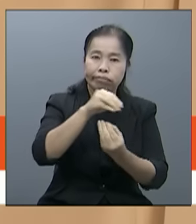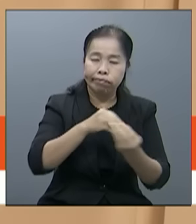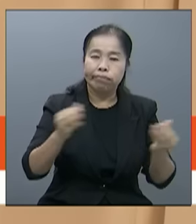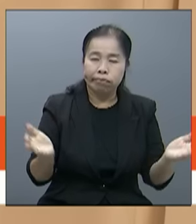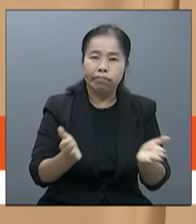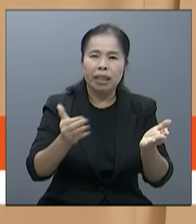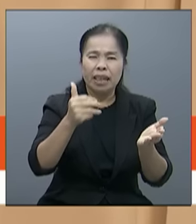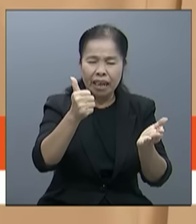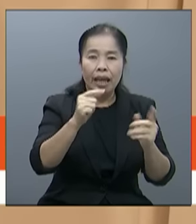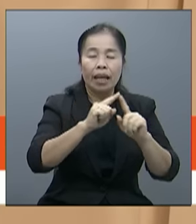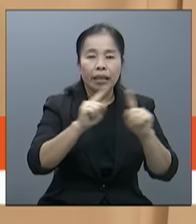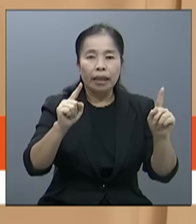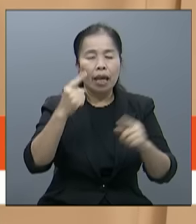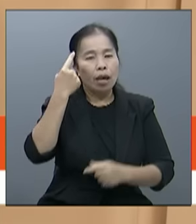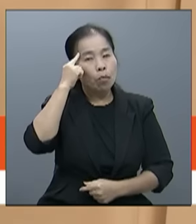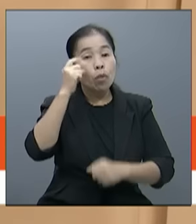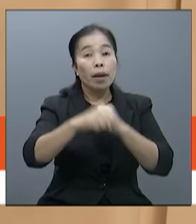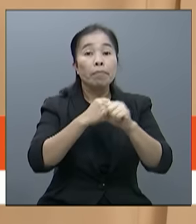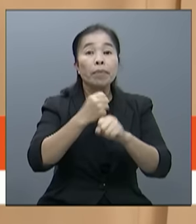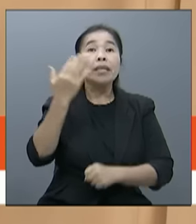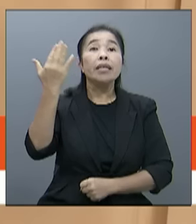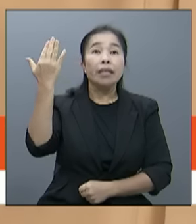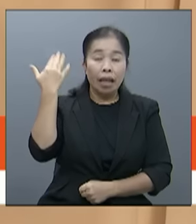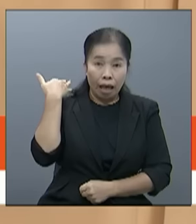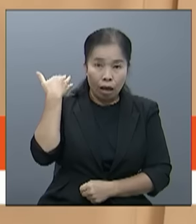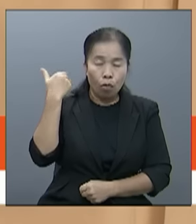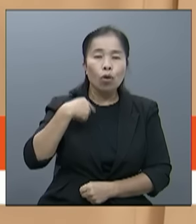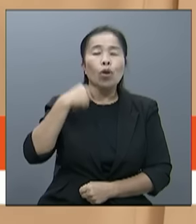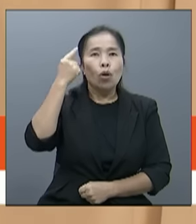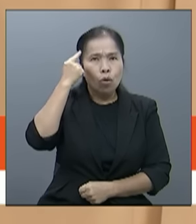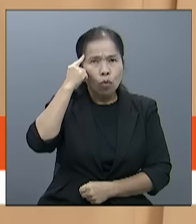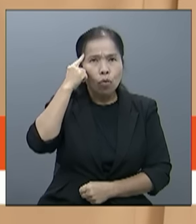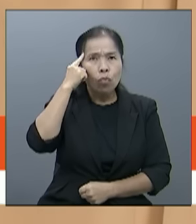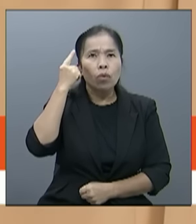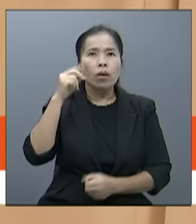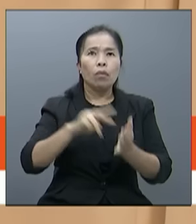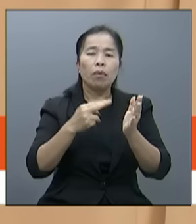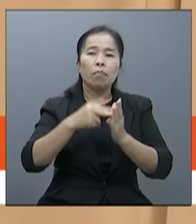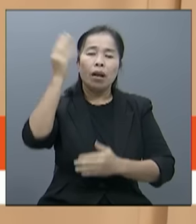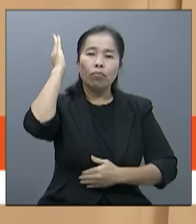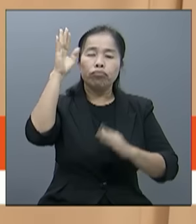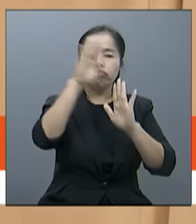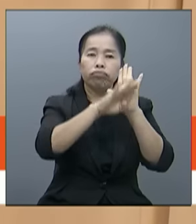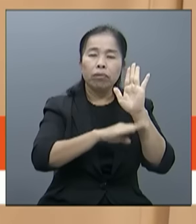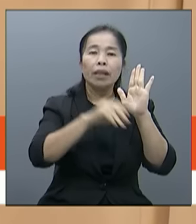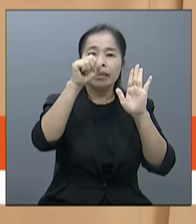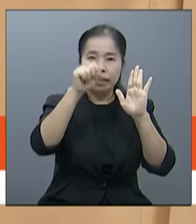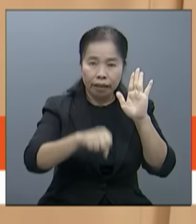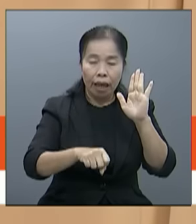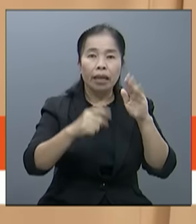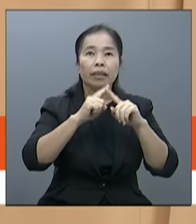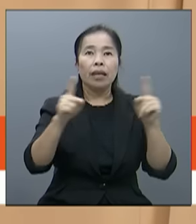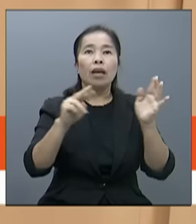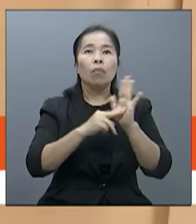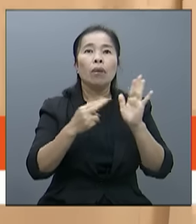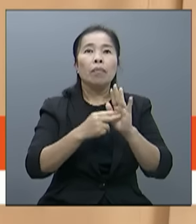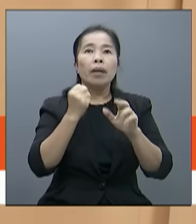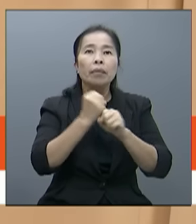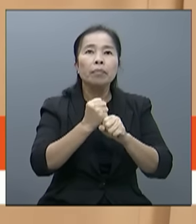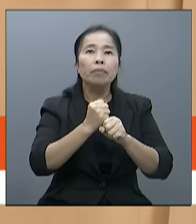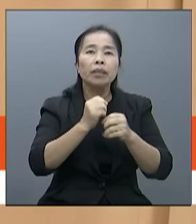น่นอนค่ะว่าปีที่แล้วที่เราหาเสียงเลือกตั้งโดยใช้ดิจิทัลวอลเล็ตนั้นเป็นการที่เราศึกษา